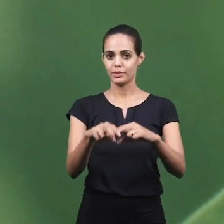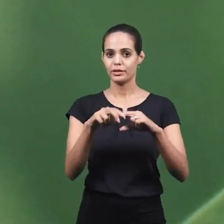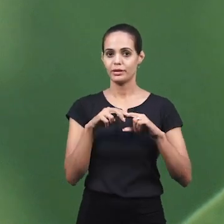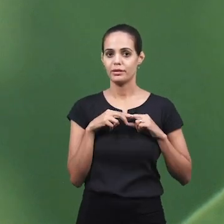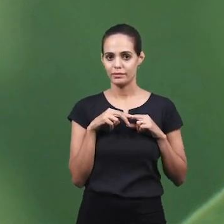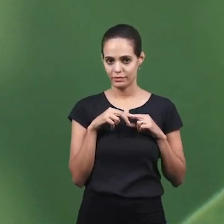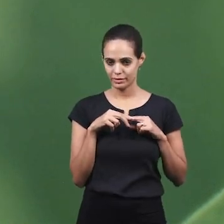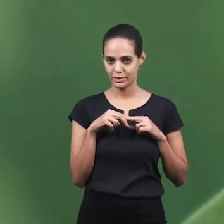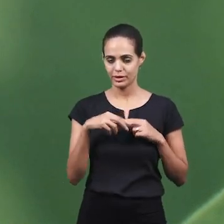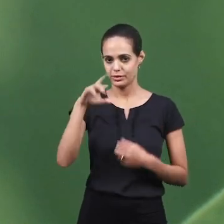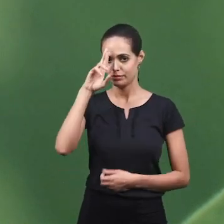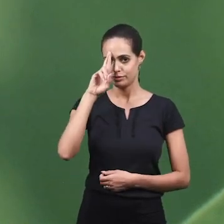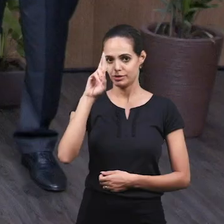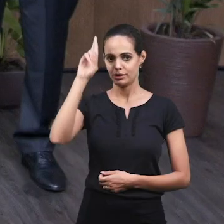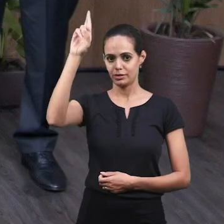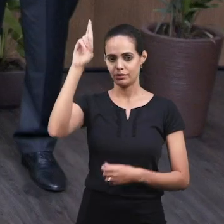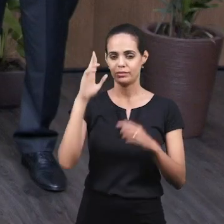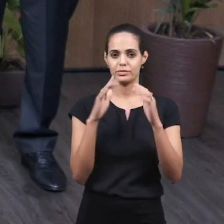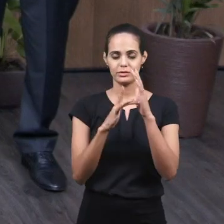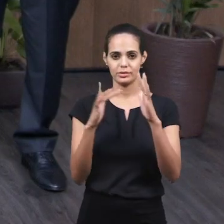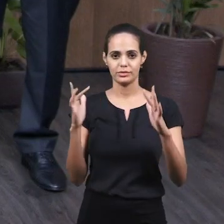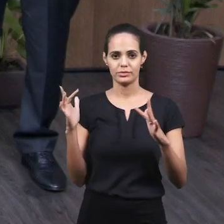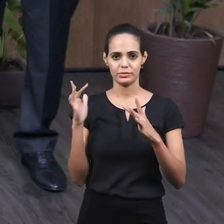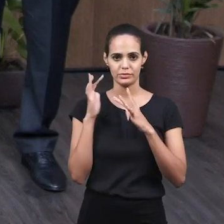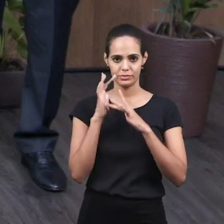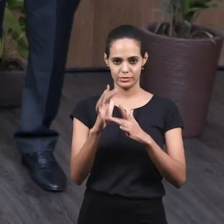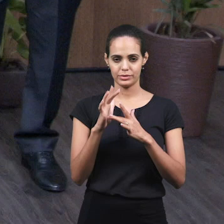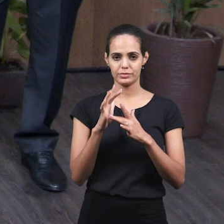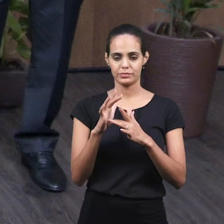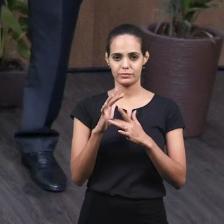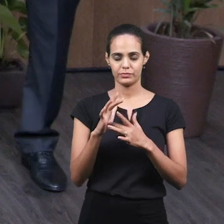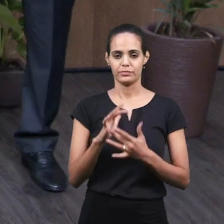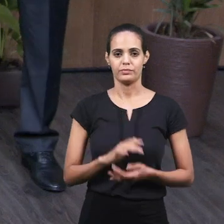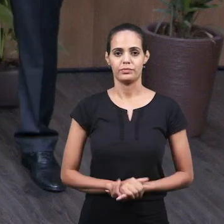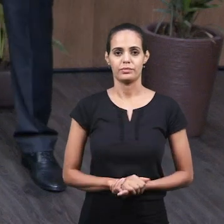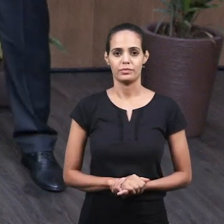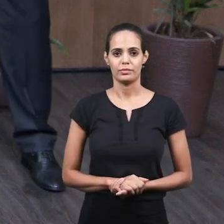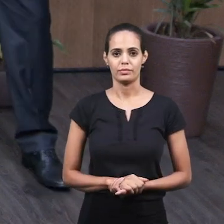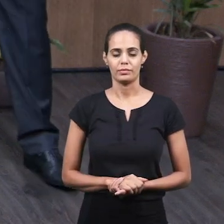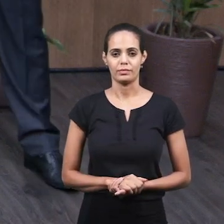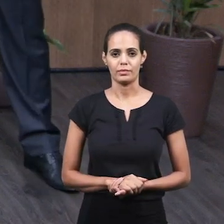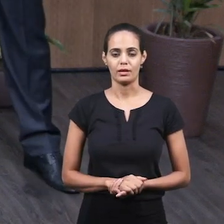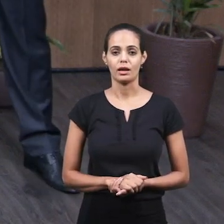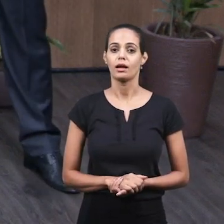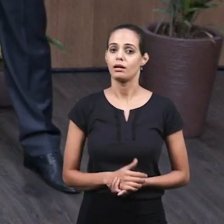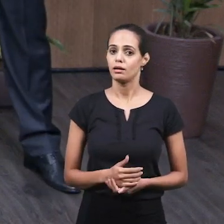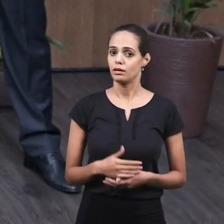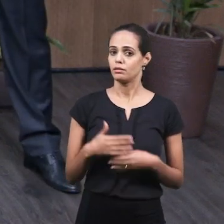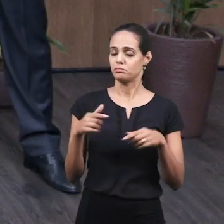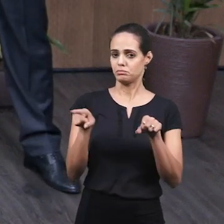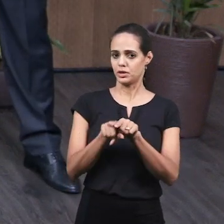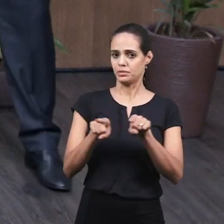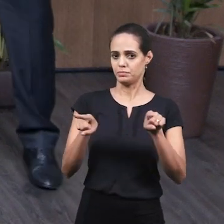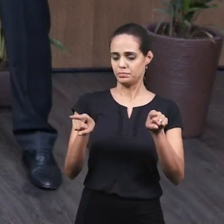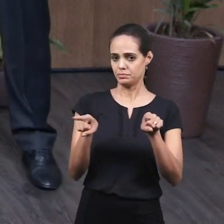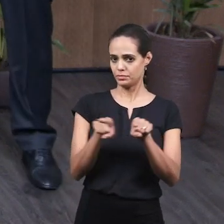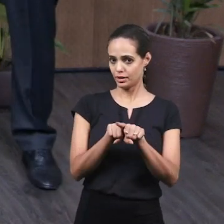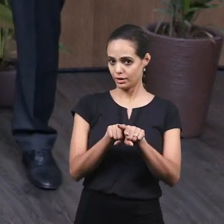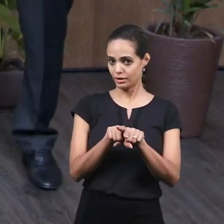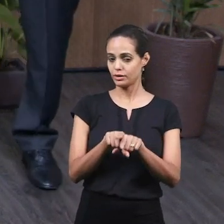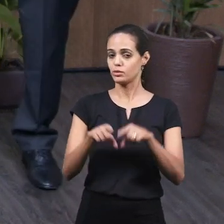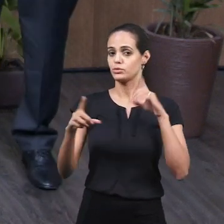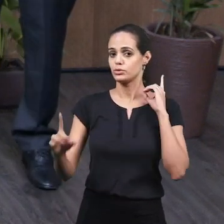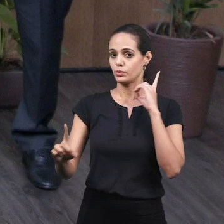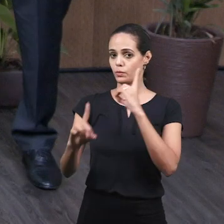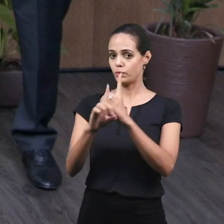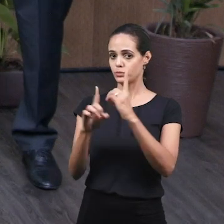Jésus. Même pourquoi, Daniel, les rencontres avec le Seigneur Jésus, en plus de la richesse